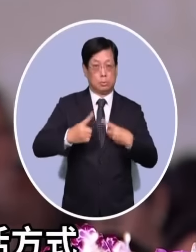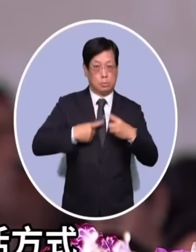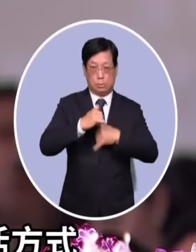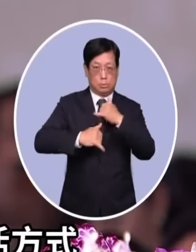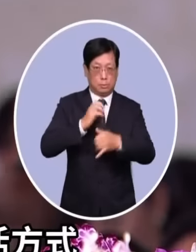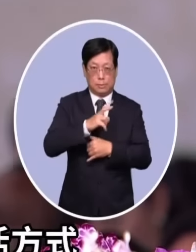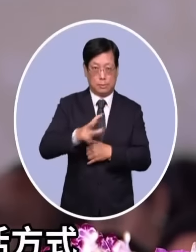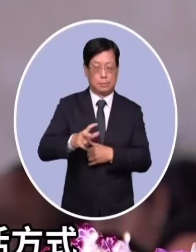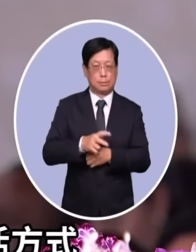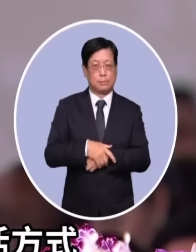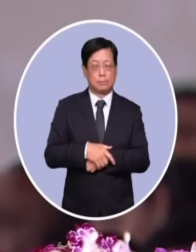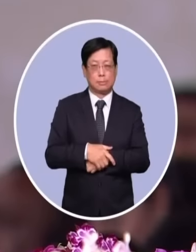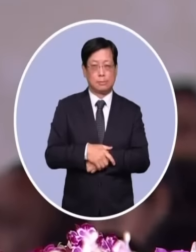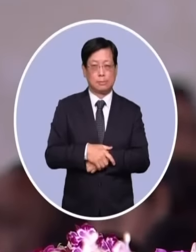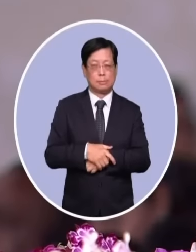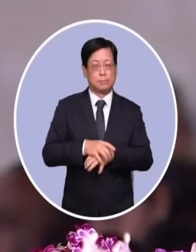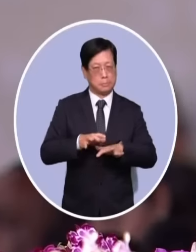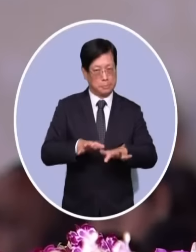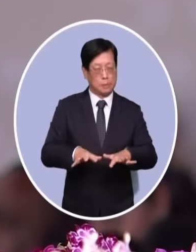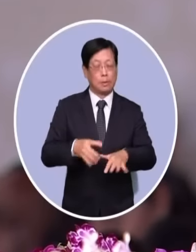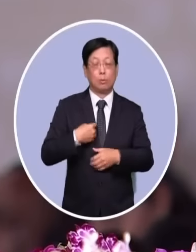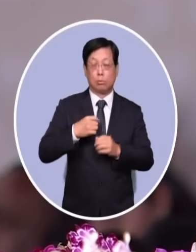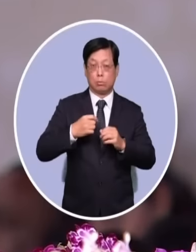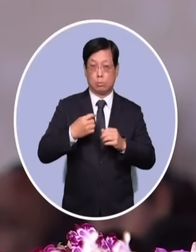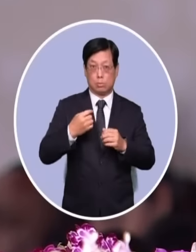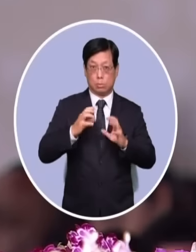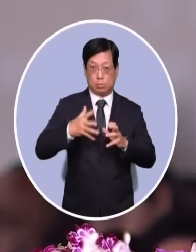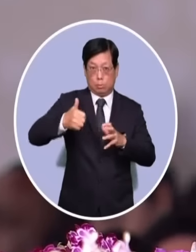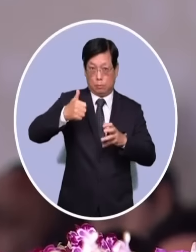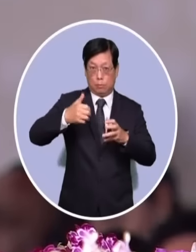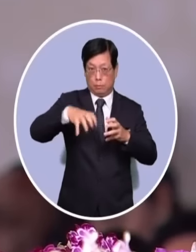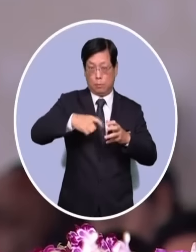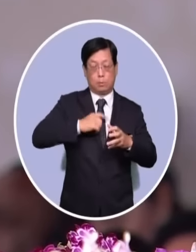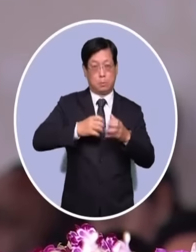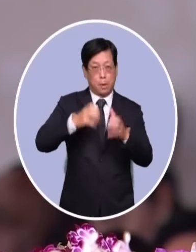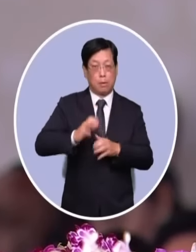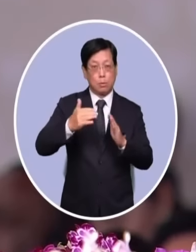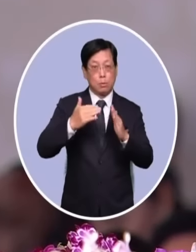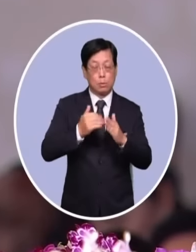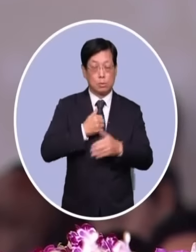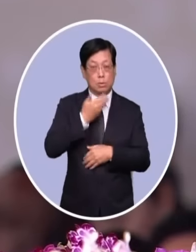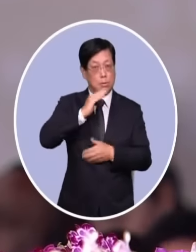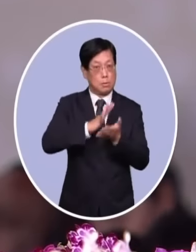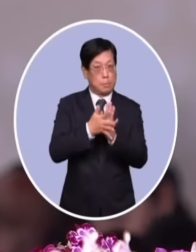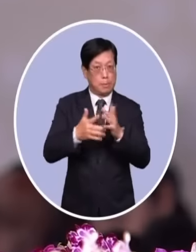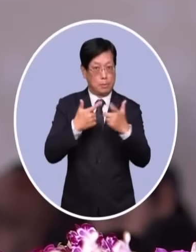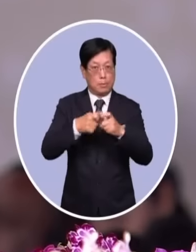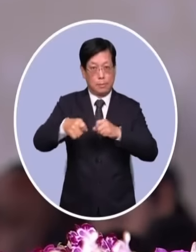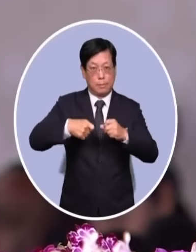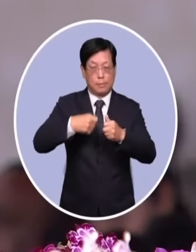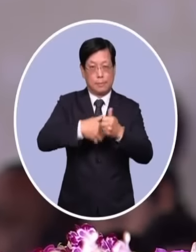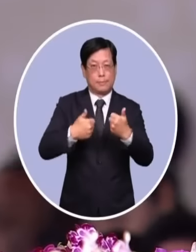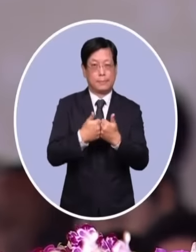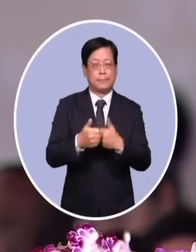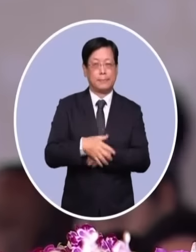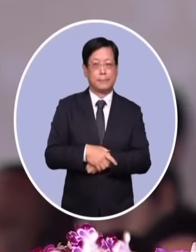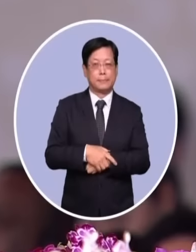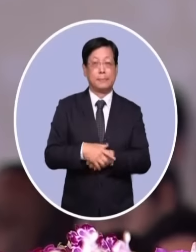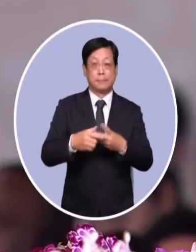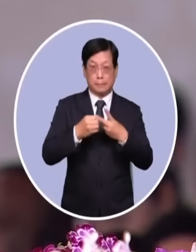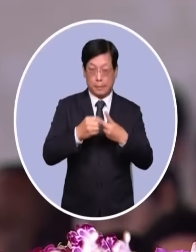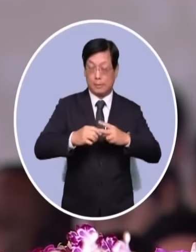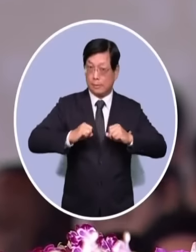式。因此，我在总统府成立了国家气候变迁对策委员会、